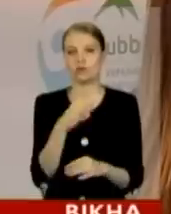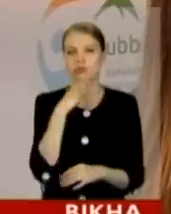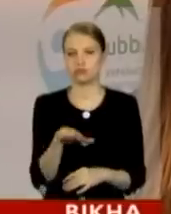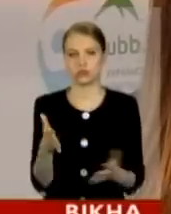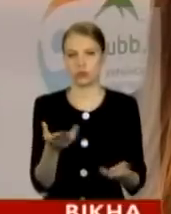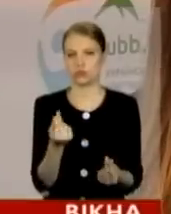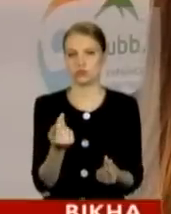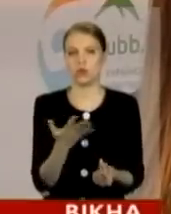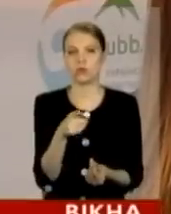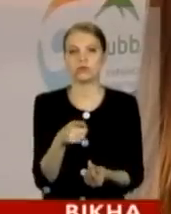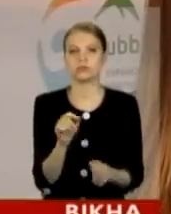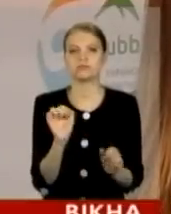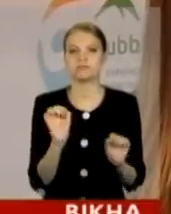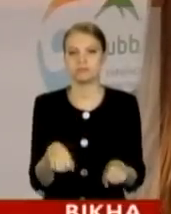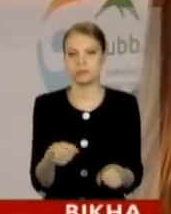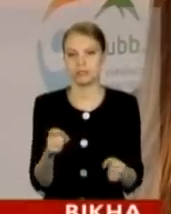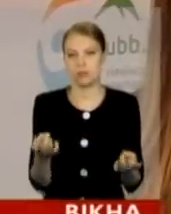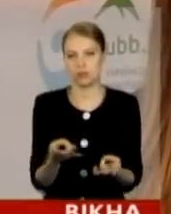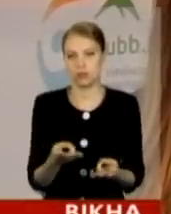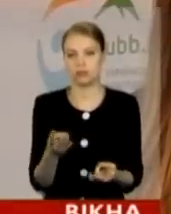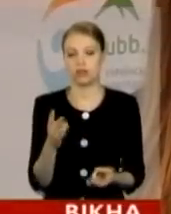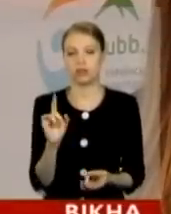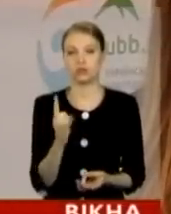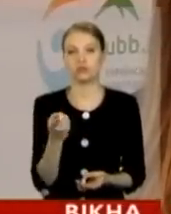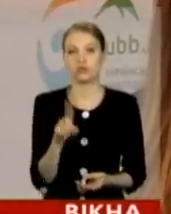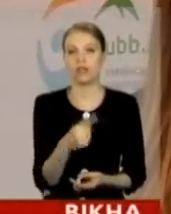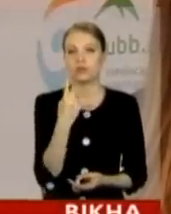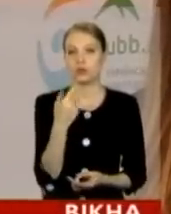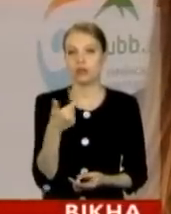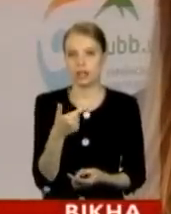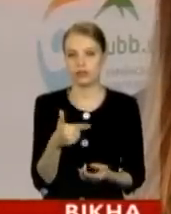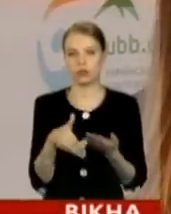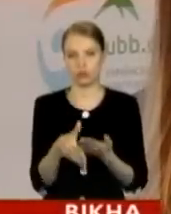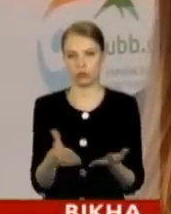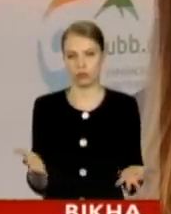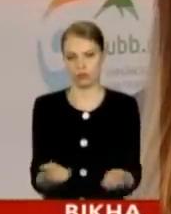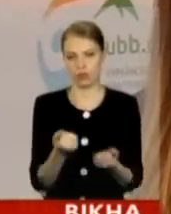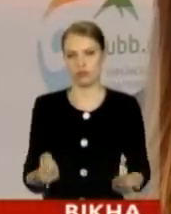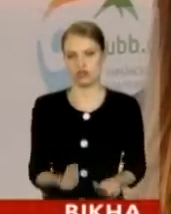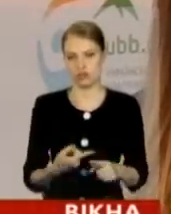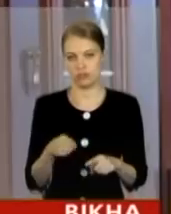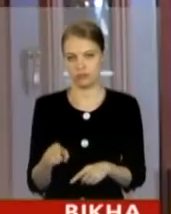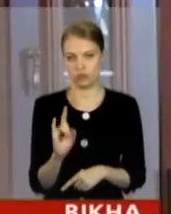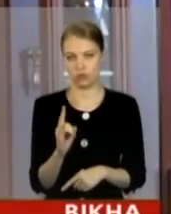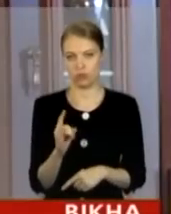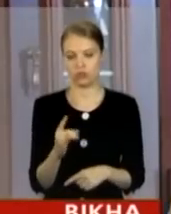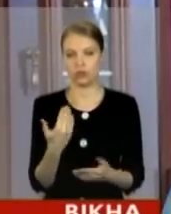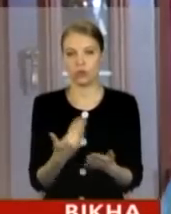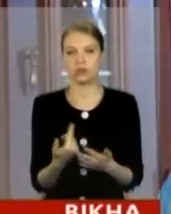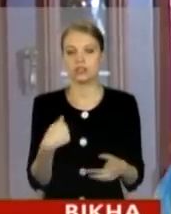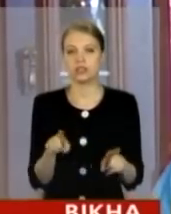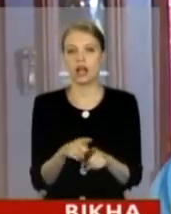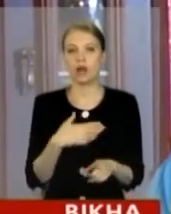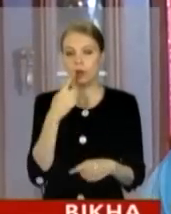будь-яку суму, яку ви вважаєте за потрібне, тому що навіть 1 гривня допоможе врятувати життя цього хлопчика. Така моя